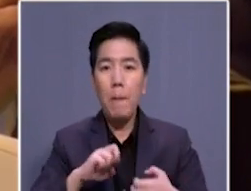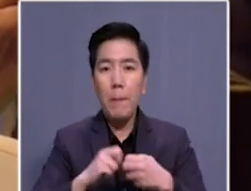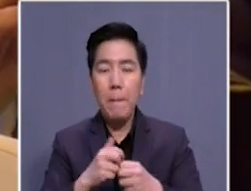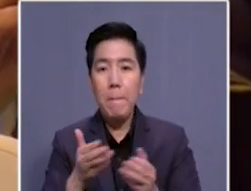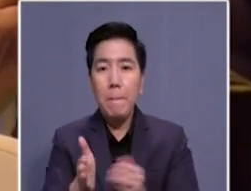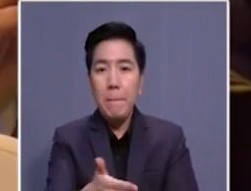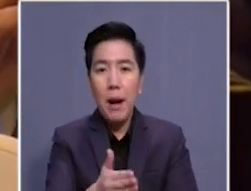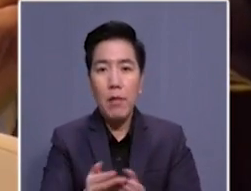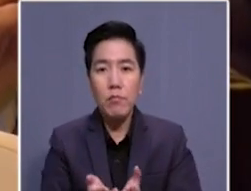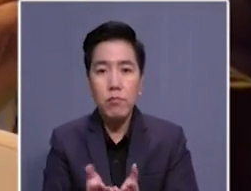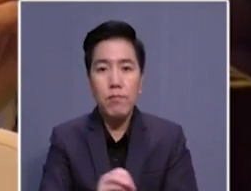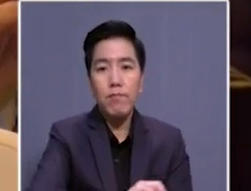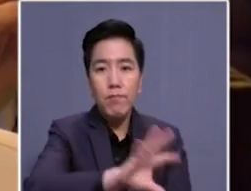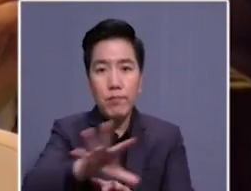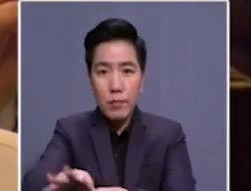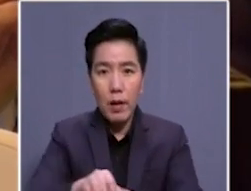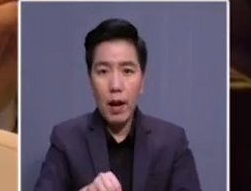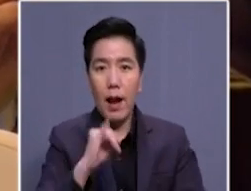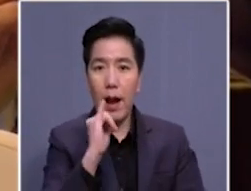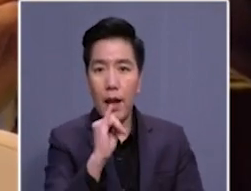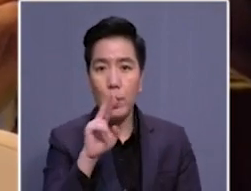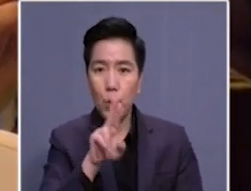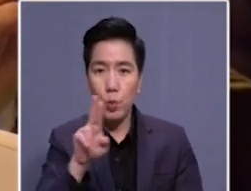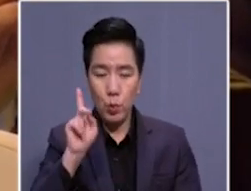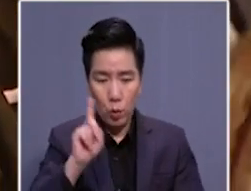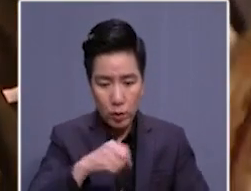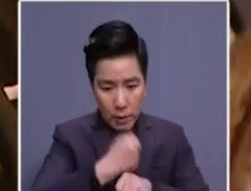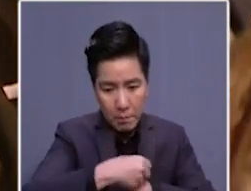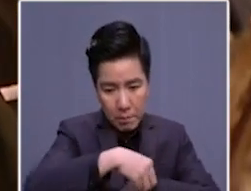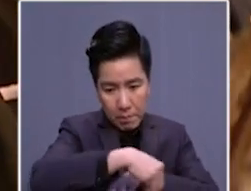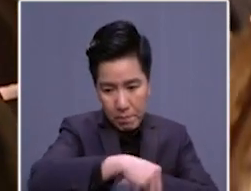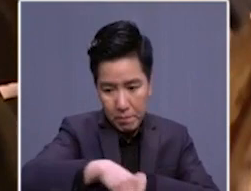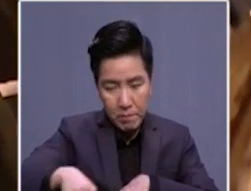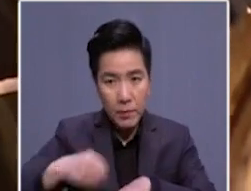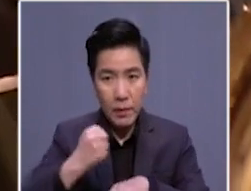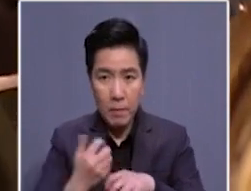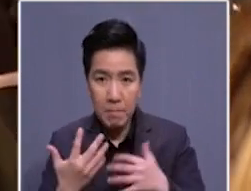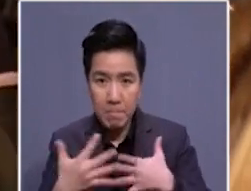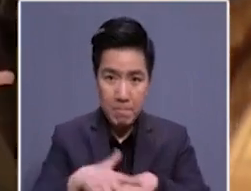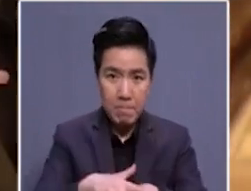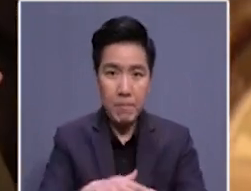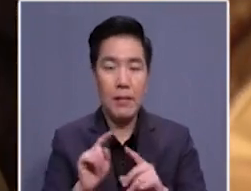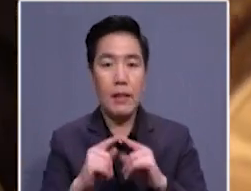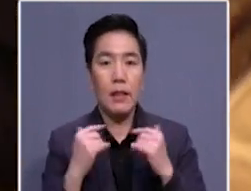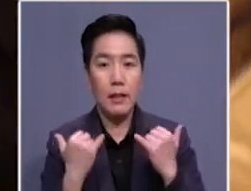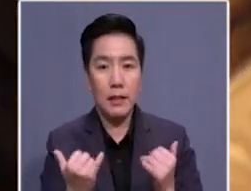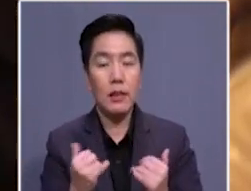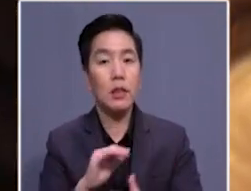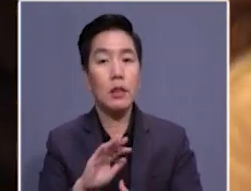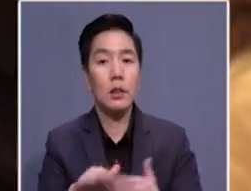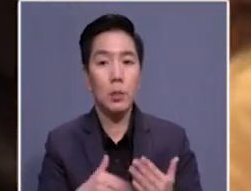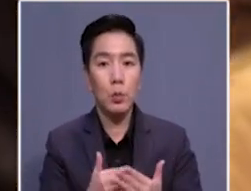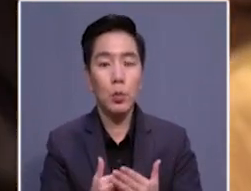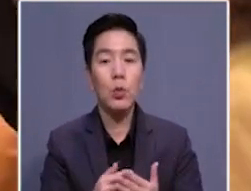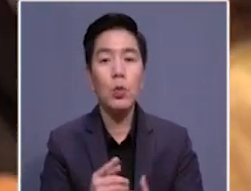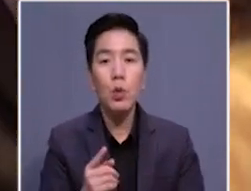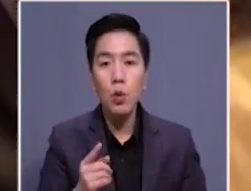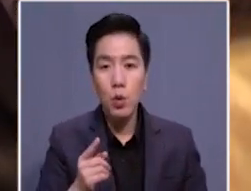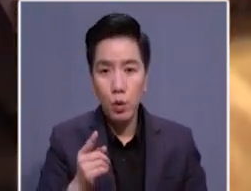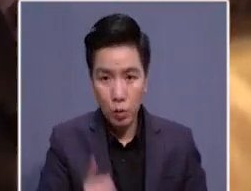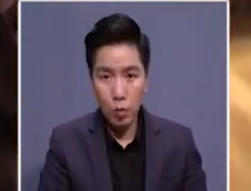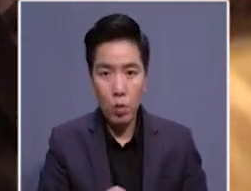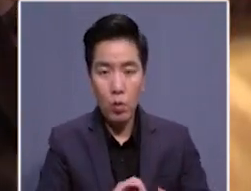IUU โดยการพัฒนาเครือข่ายอาเซียนเพื่อแก้ไขปัญหาการประมง IUU ซึ่งทั้งหมดนี้ต้องพึ่งความร่ว